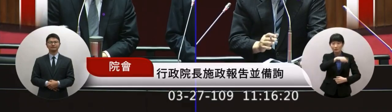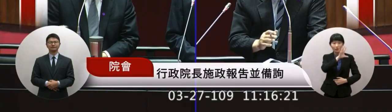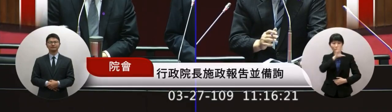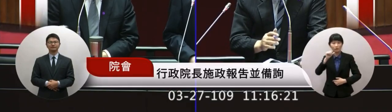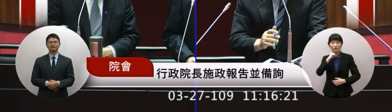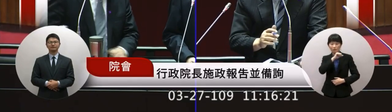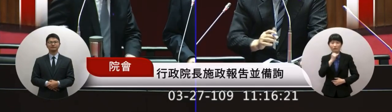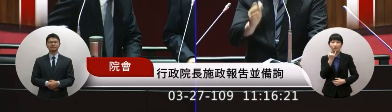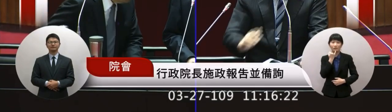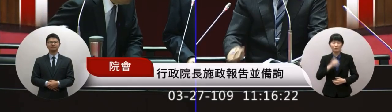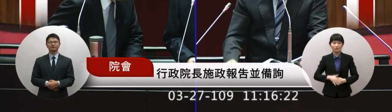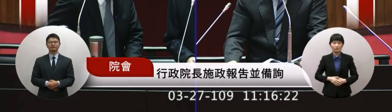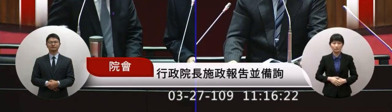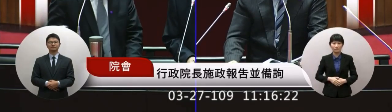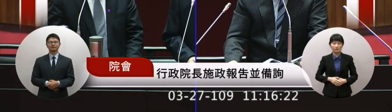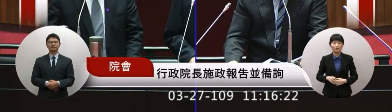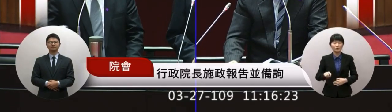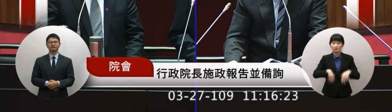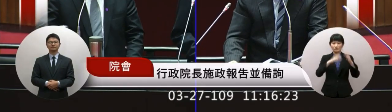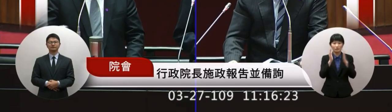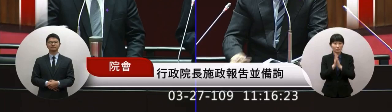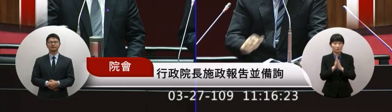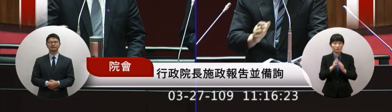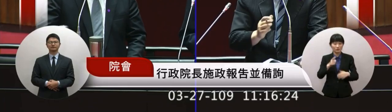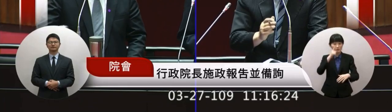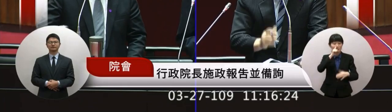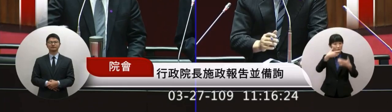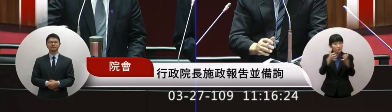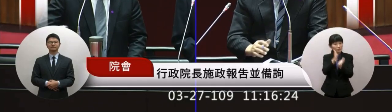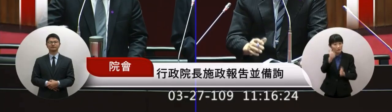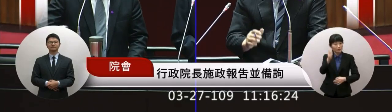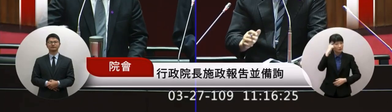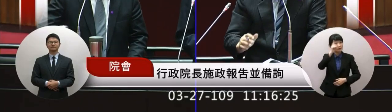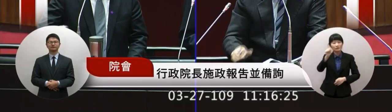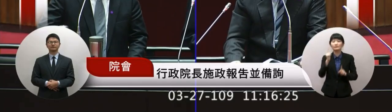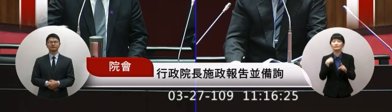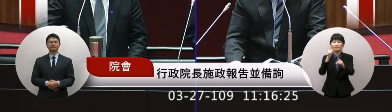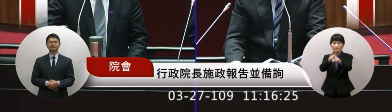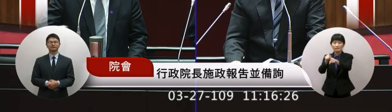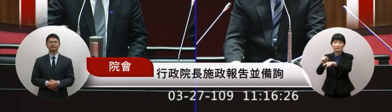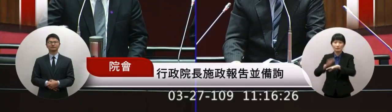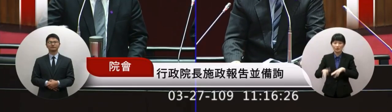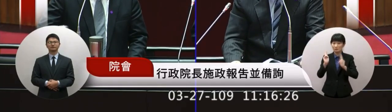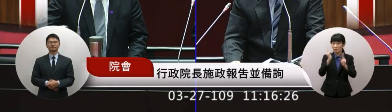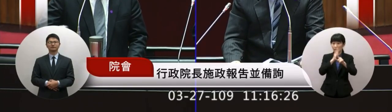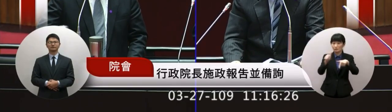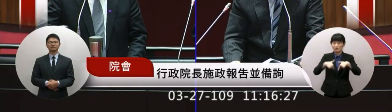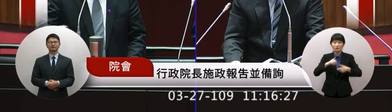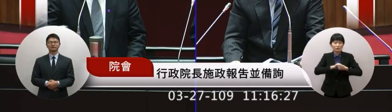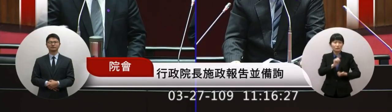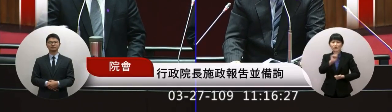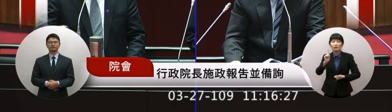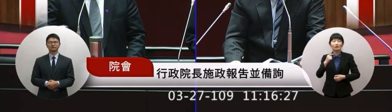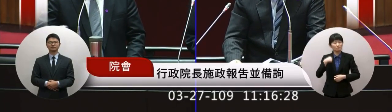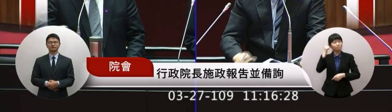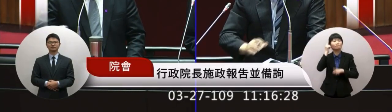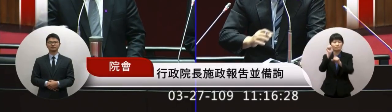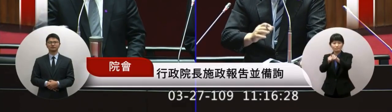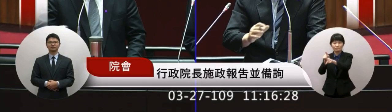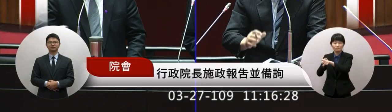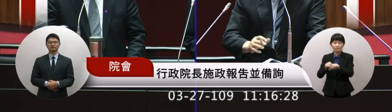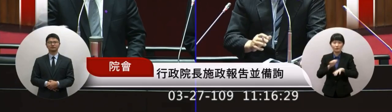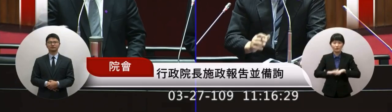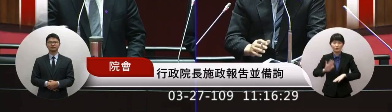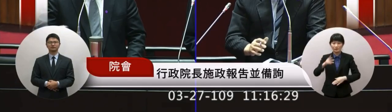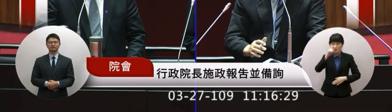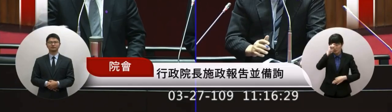施，本席都顺时钟哈。那尊重疫情指挥中心的一个决定，但是希望